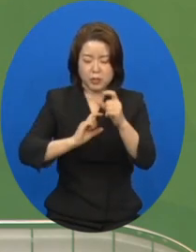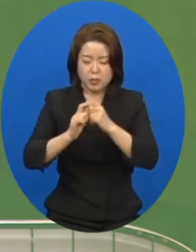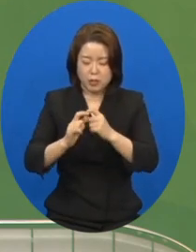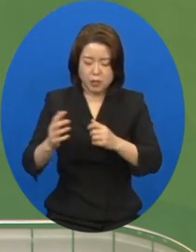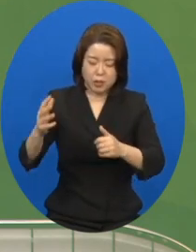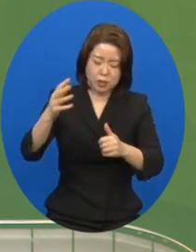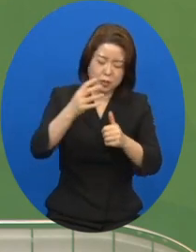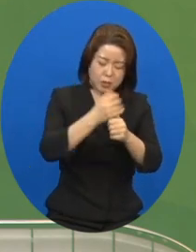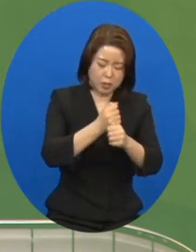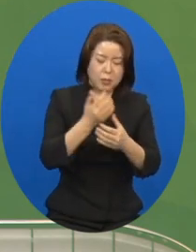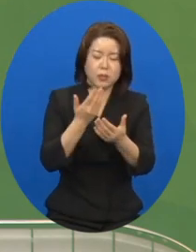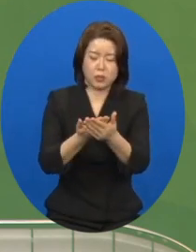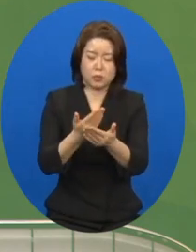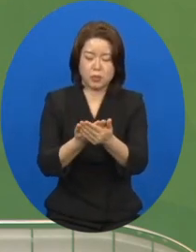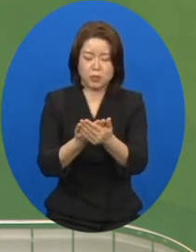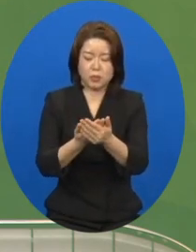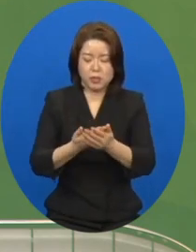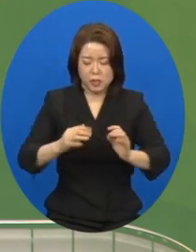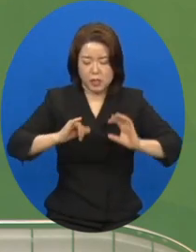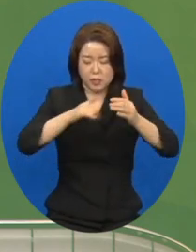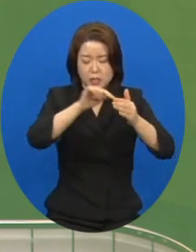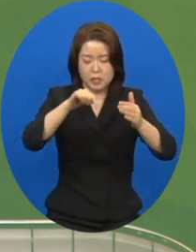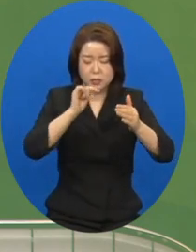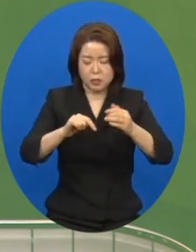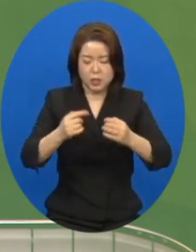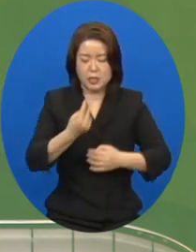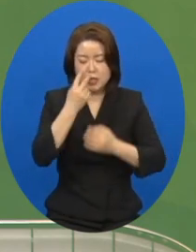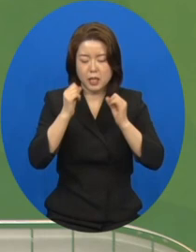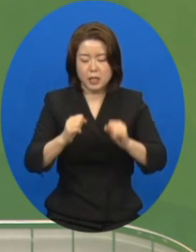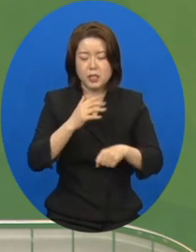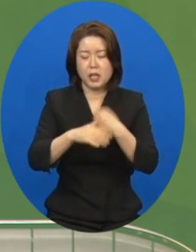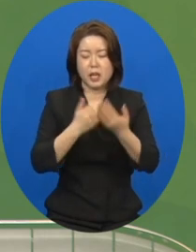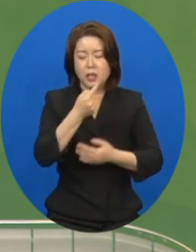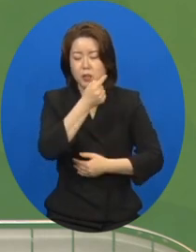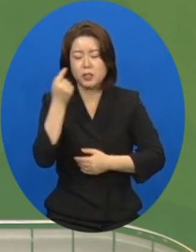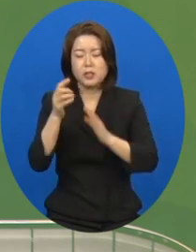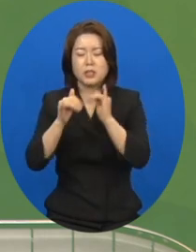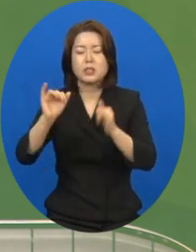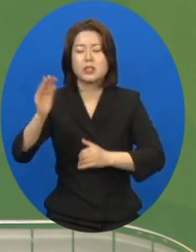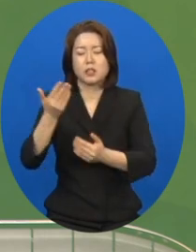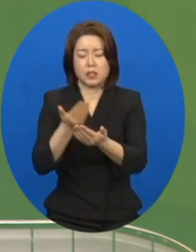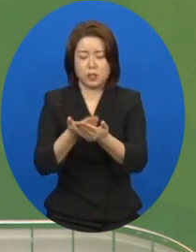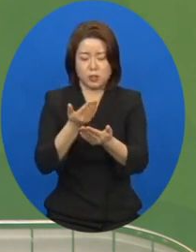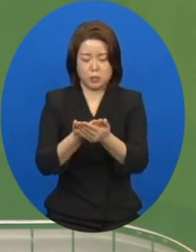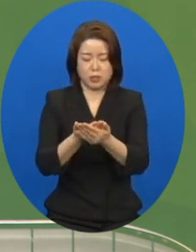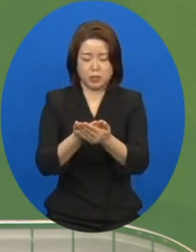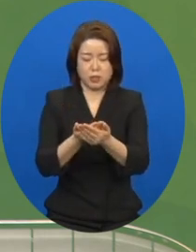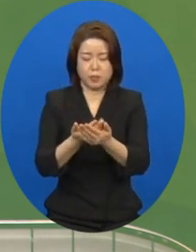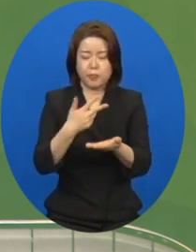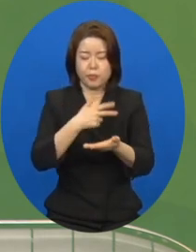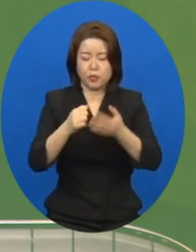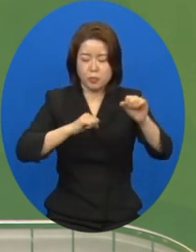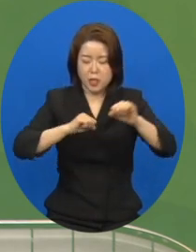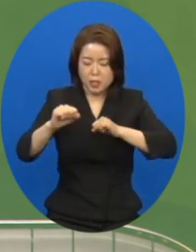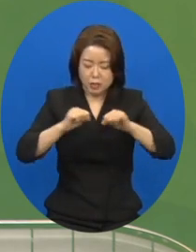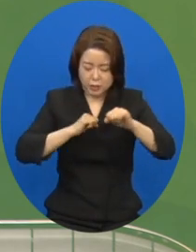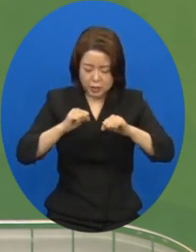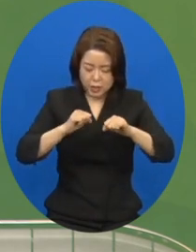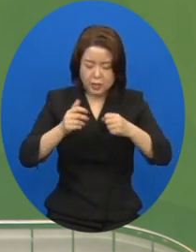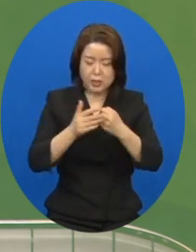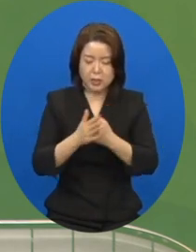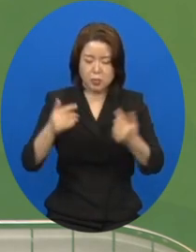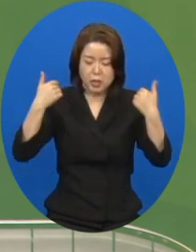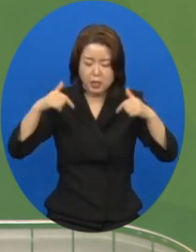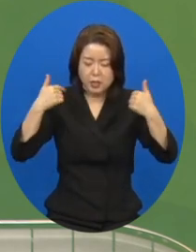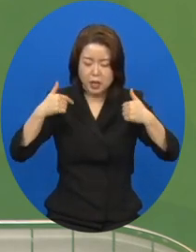주소서. 세상에서 살아계신 하나님의 증인이 되게 하소서. 주님이 역사하심에